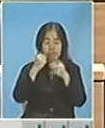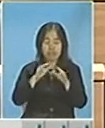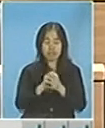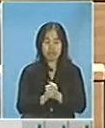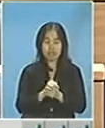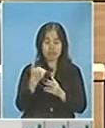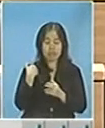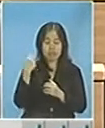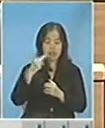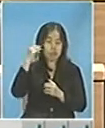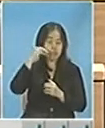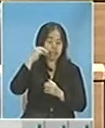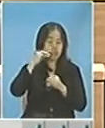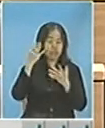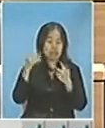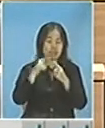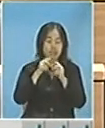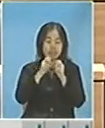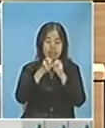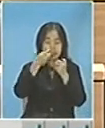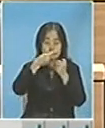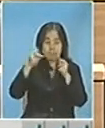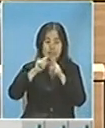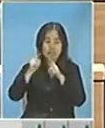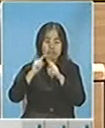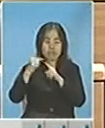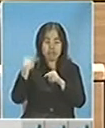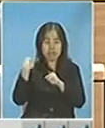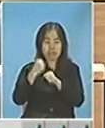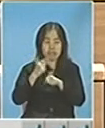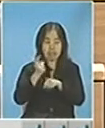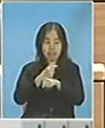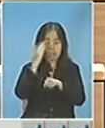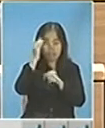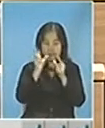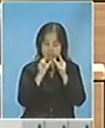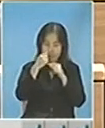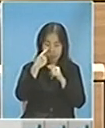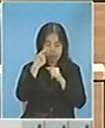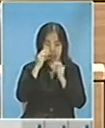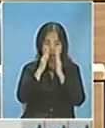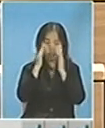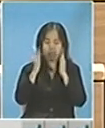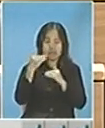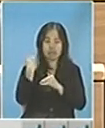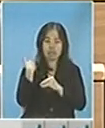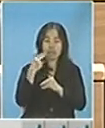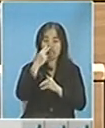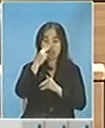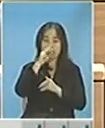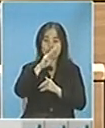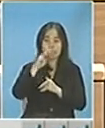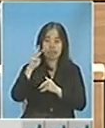ะฮะหรือว่าแม้แต่การชำระพจนานุกรมเนี่ยก็น่าจะต้องทำให้รวดเร็วทันสมัยมากยิ่งขึ้นผมสนับสนุนสมาชิกท่านหนึ่งที่เปิดเว็บไซต์ดูด้วยนะ